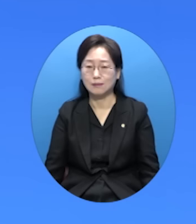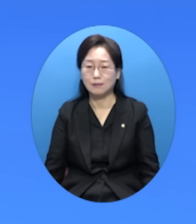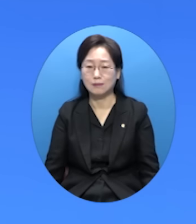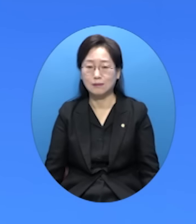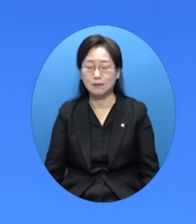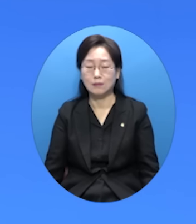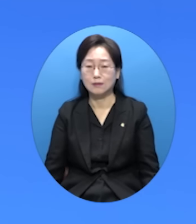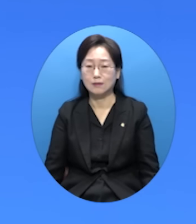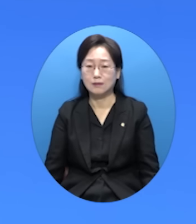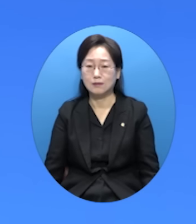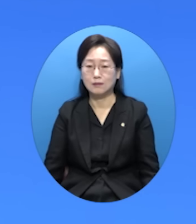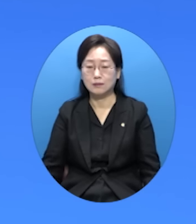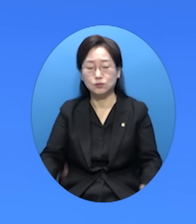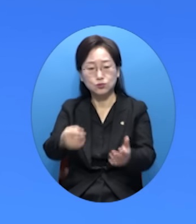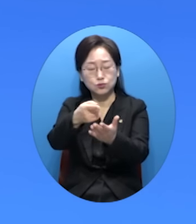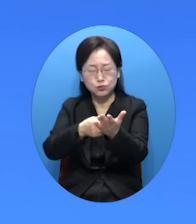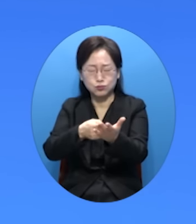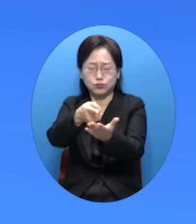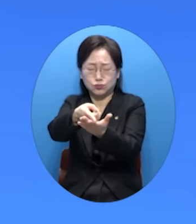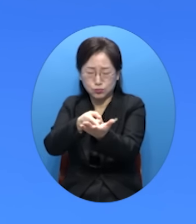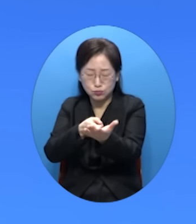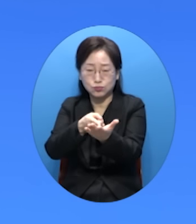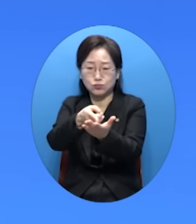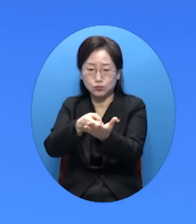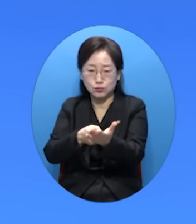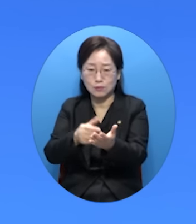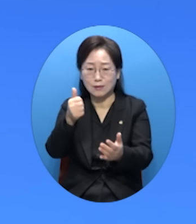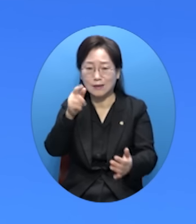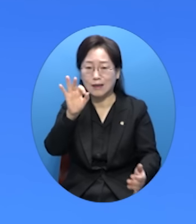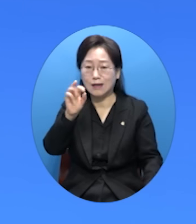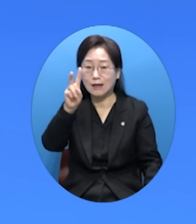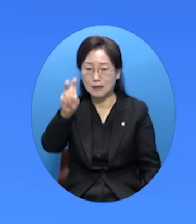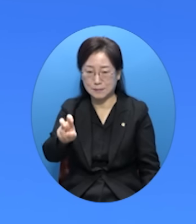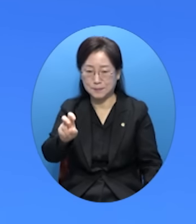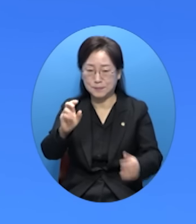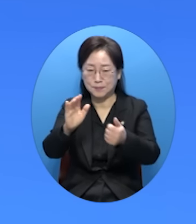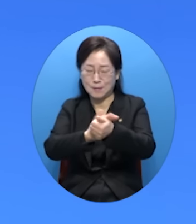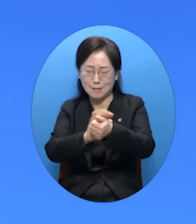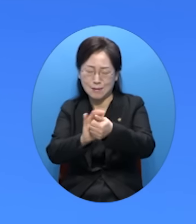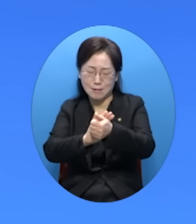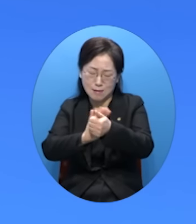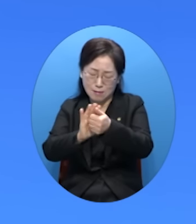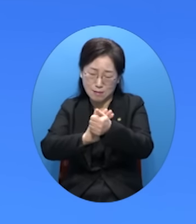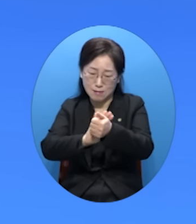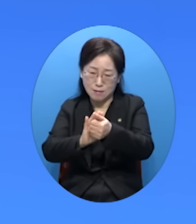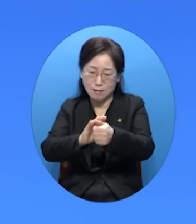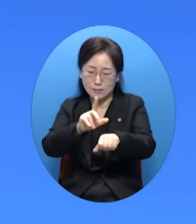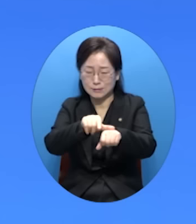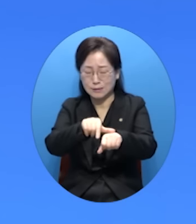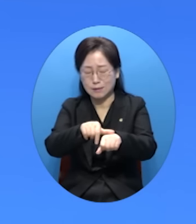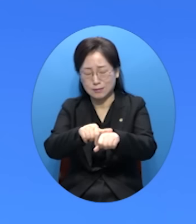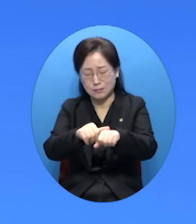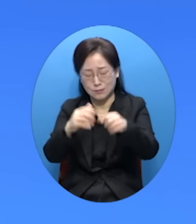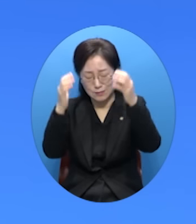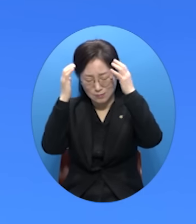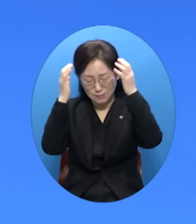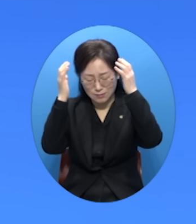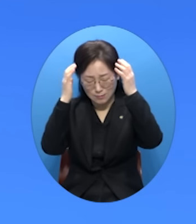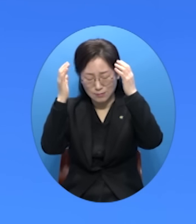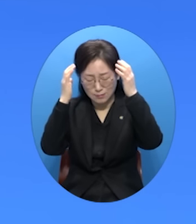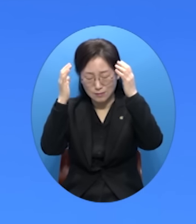그래서 이 수술도 받고 항암 치료도 하고 얼마나 그 시간이 고통스러운지